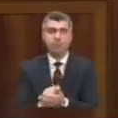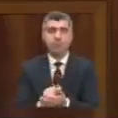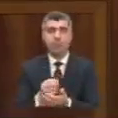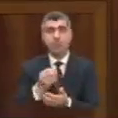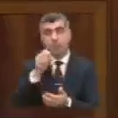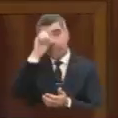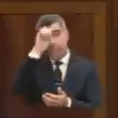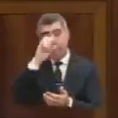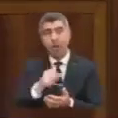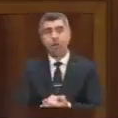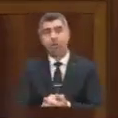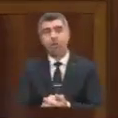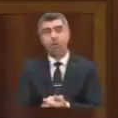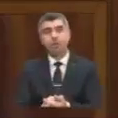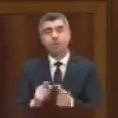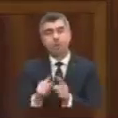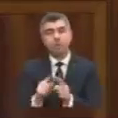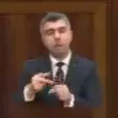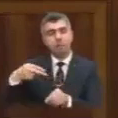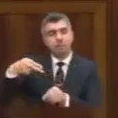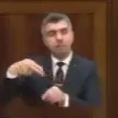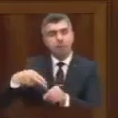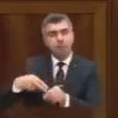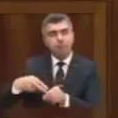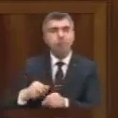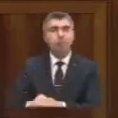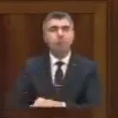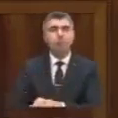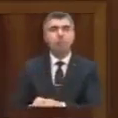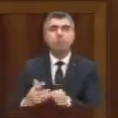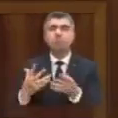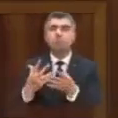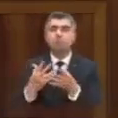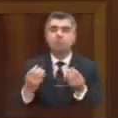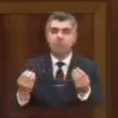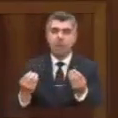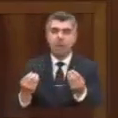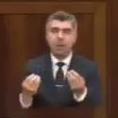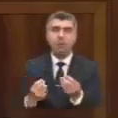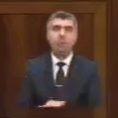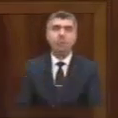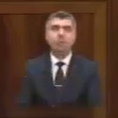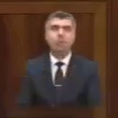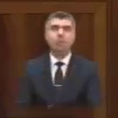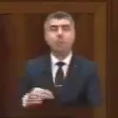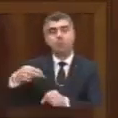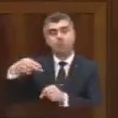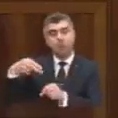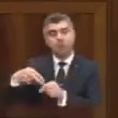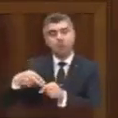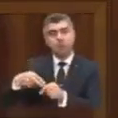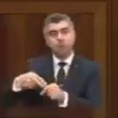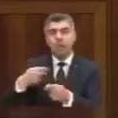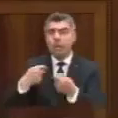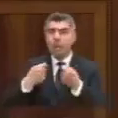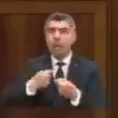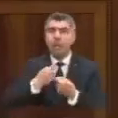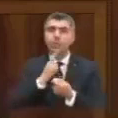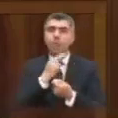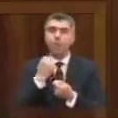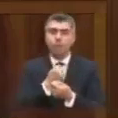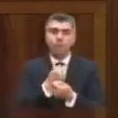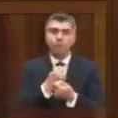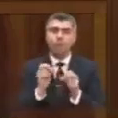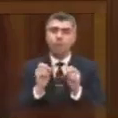الطاقي أثير الموضوع ديال المحروقات، وطبعا بكثير من المحروقات هناك السيد رئيس الحكومة نعتبر